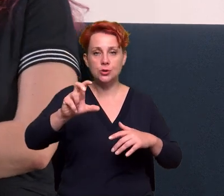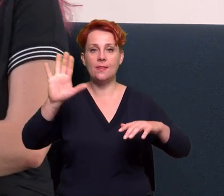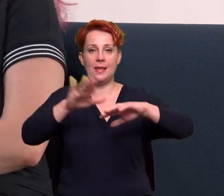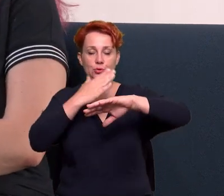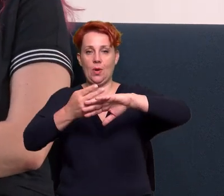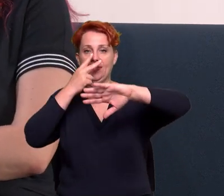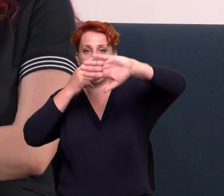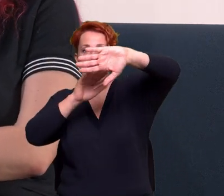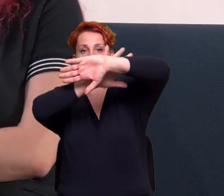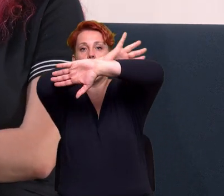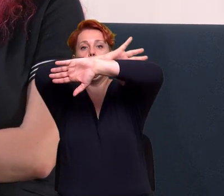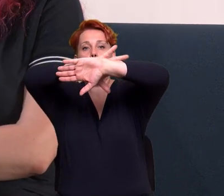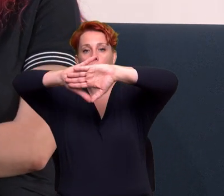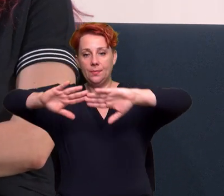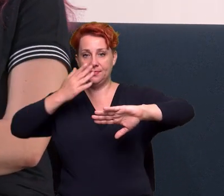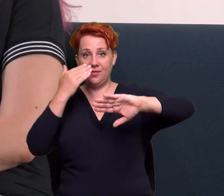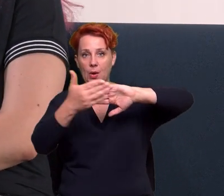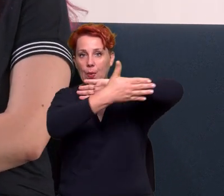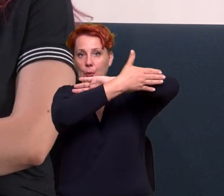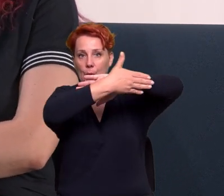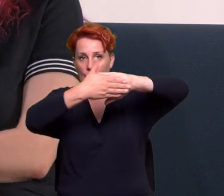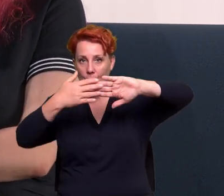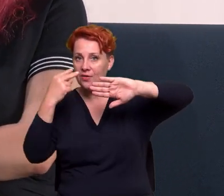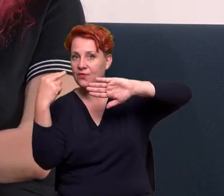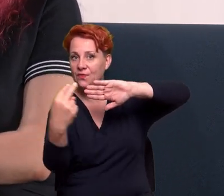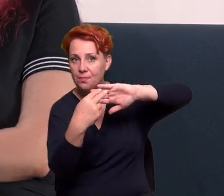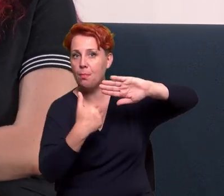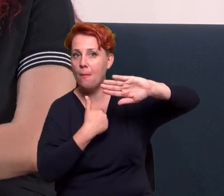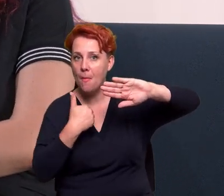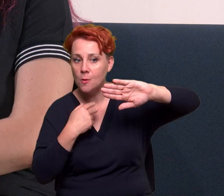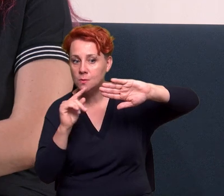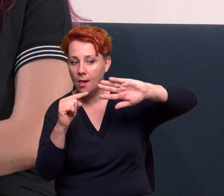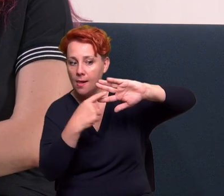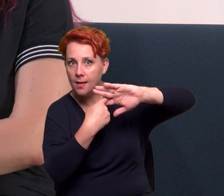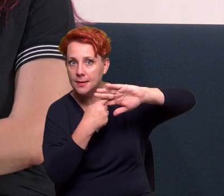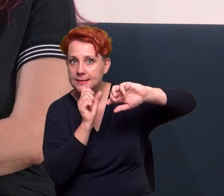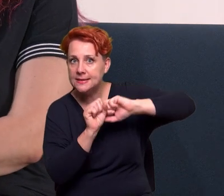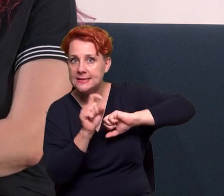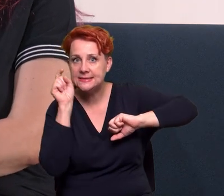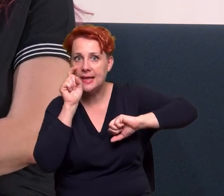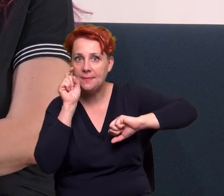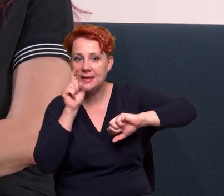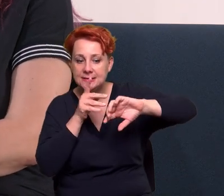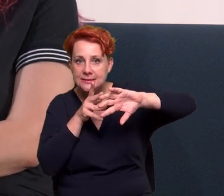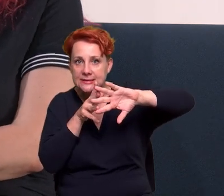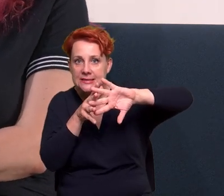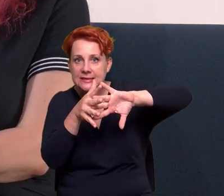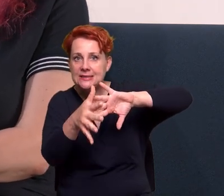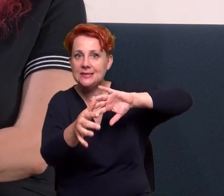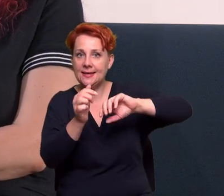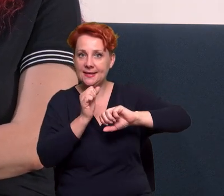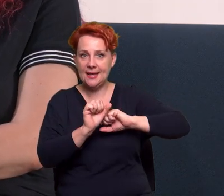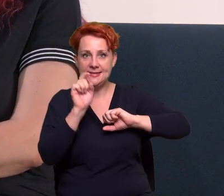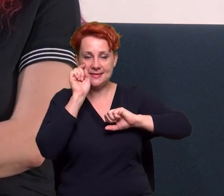spod gorszej farby, prawda? Lepiej zachowana farba spod takiej, która się trochę sypie. Ten uparty powrót